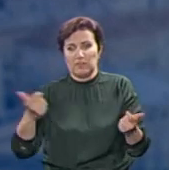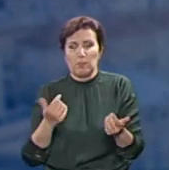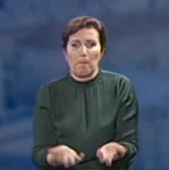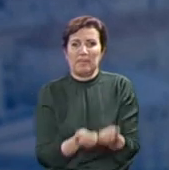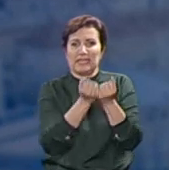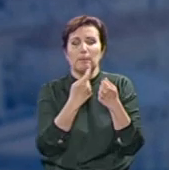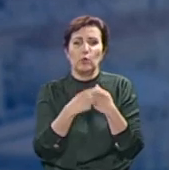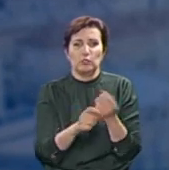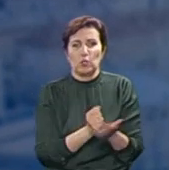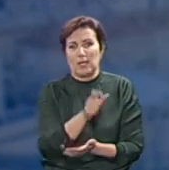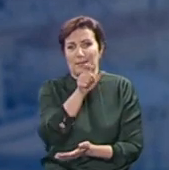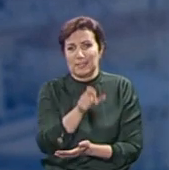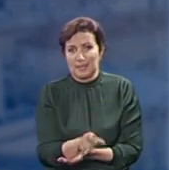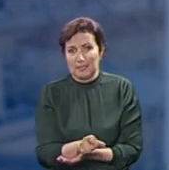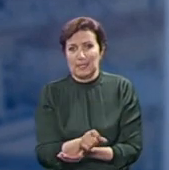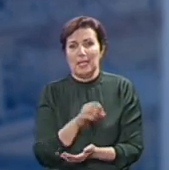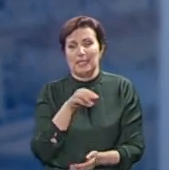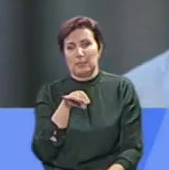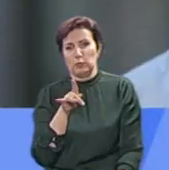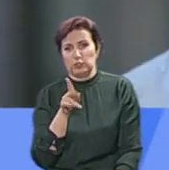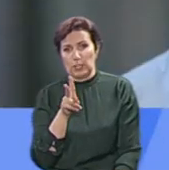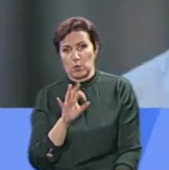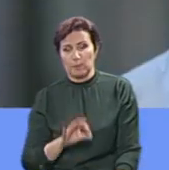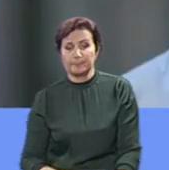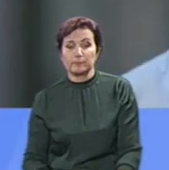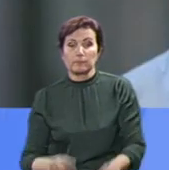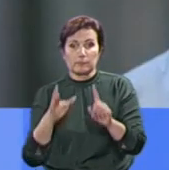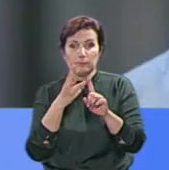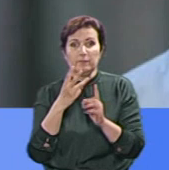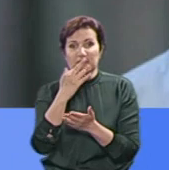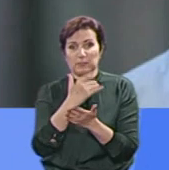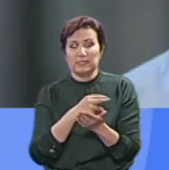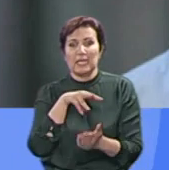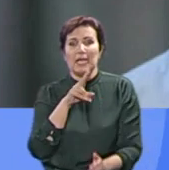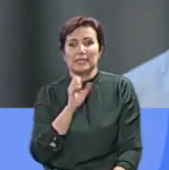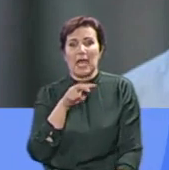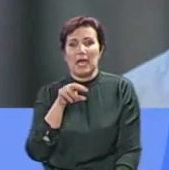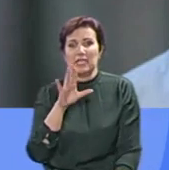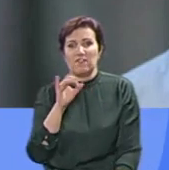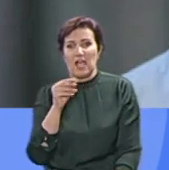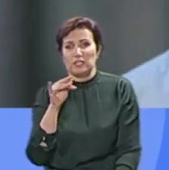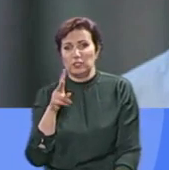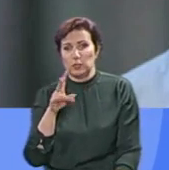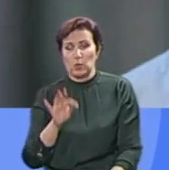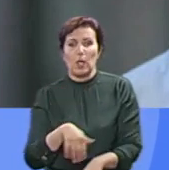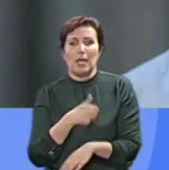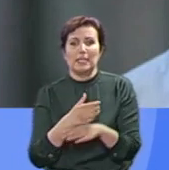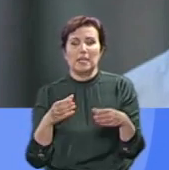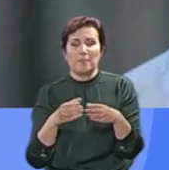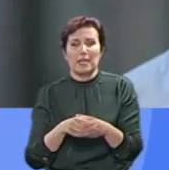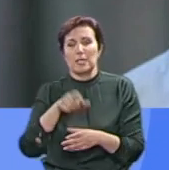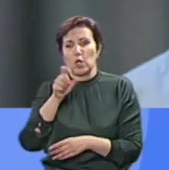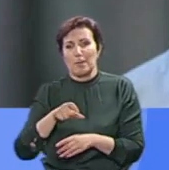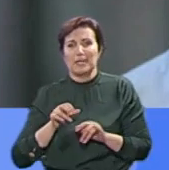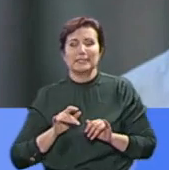підтримку іншого кандидата в президенти Юлії Тимошенко. Третій у списку – Валентин Наливайченко. Це лідер партії «Громадсько-політичний рух»